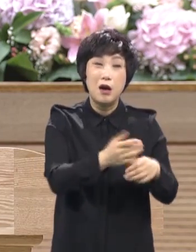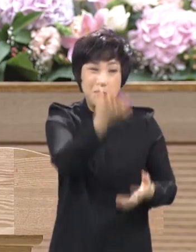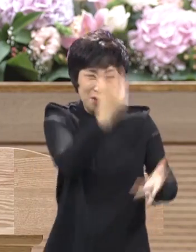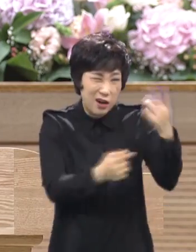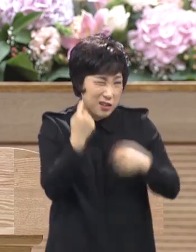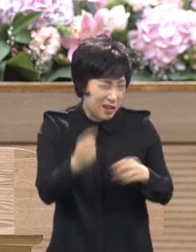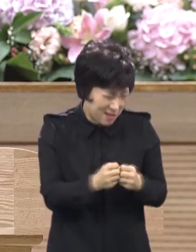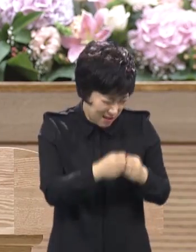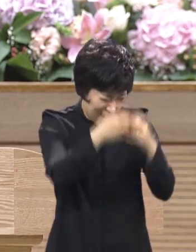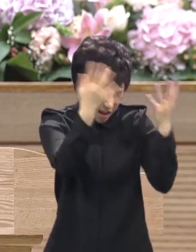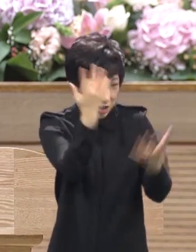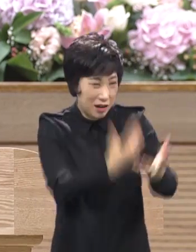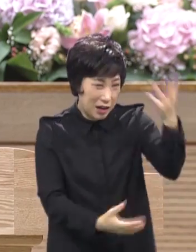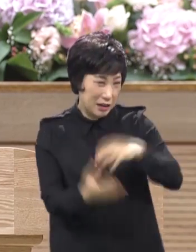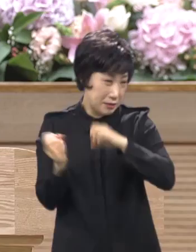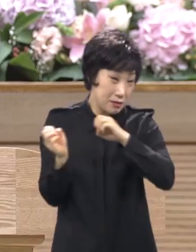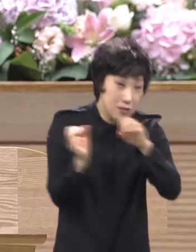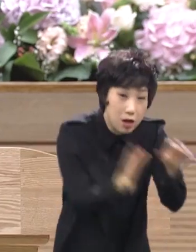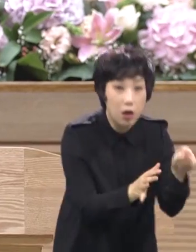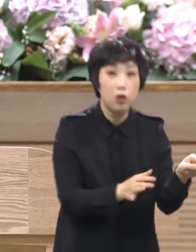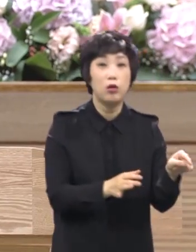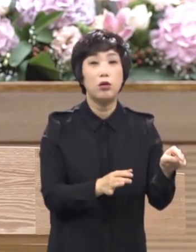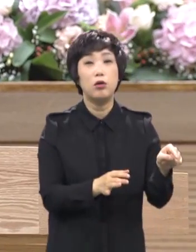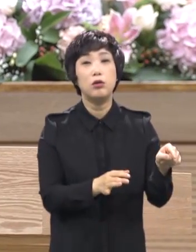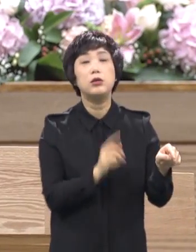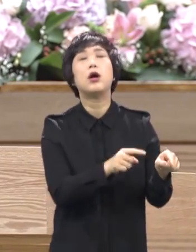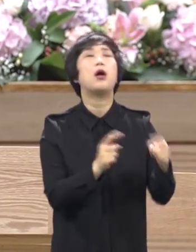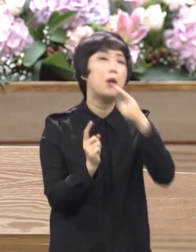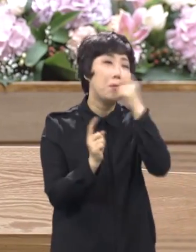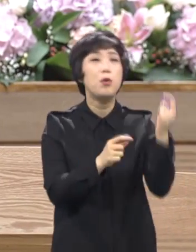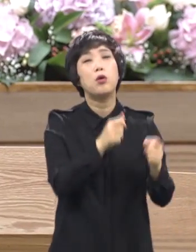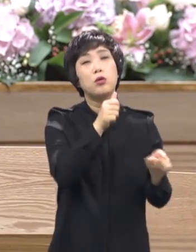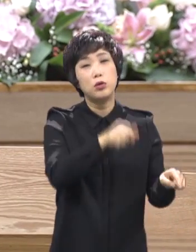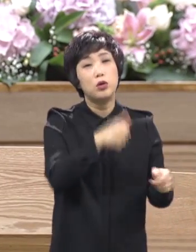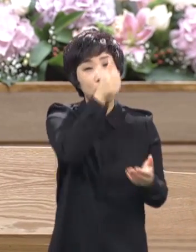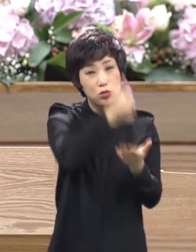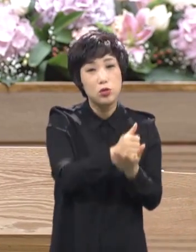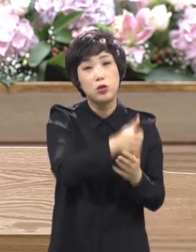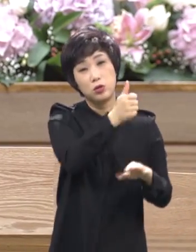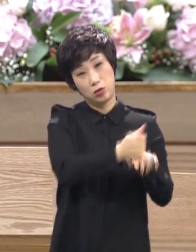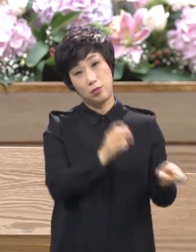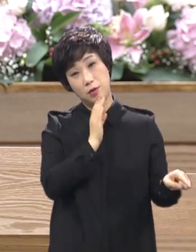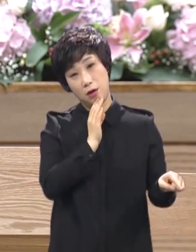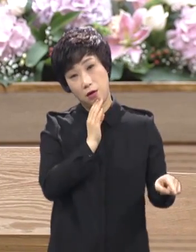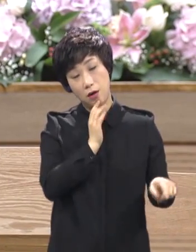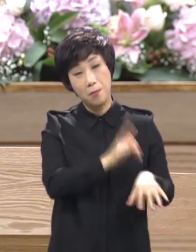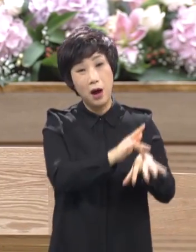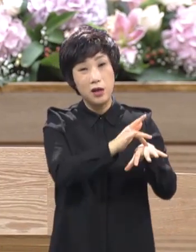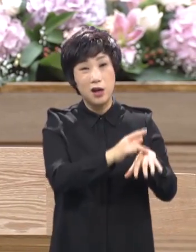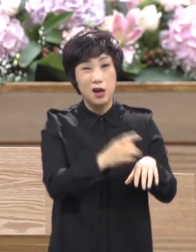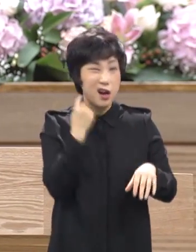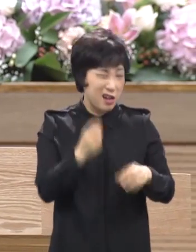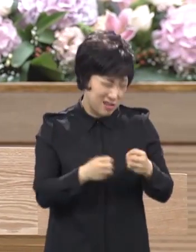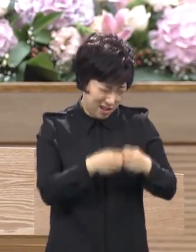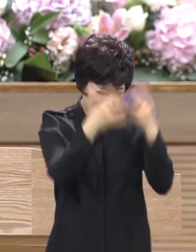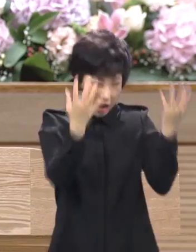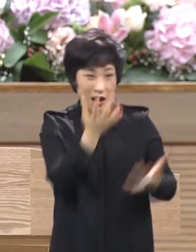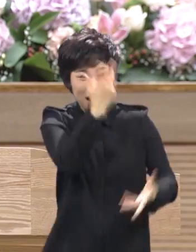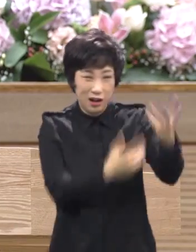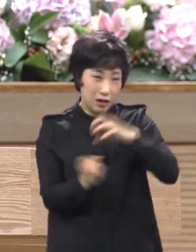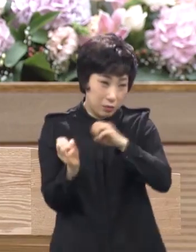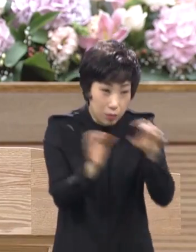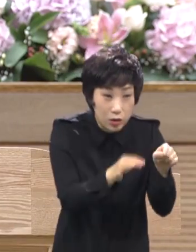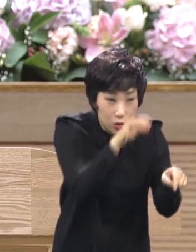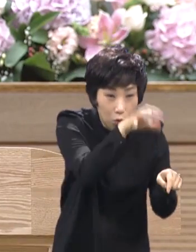불과 유황불에 던지니, 그게 미혹한 죄로 마귀가 유황불에 던지니